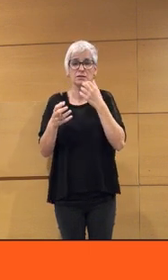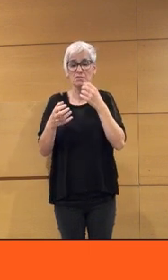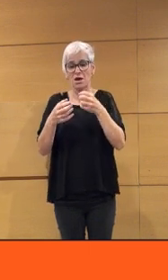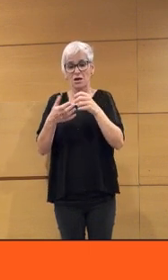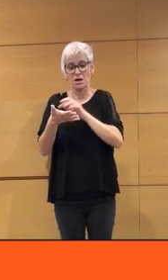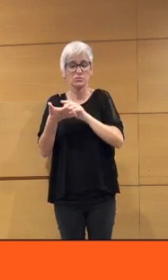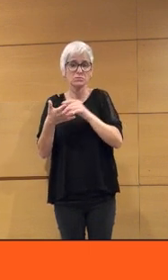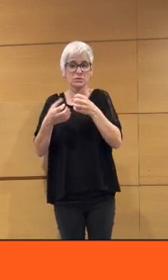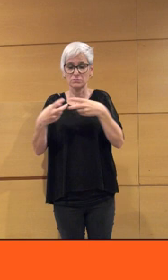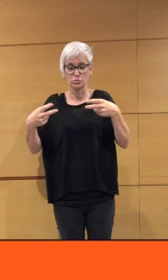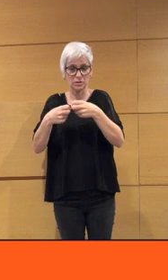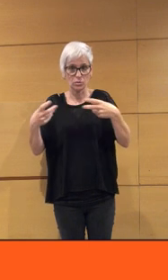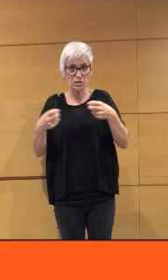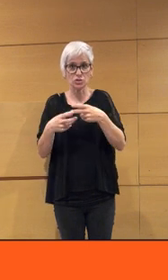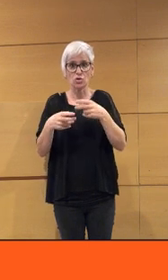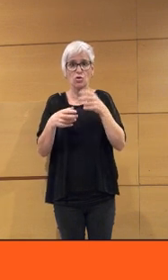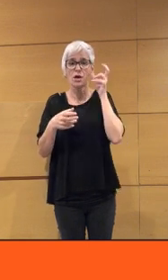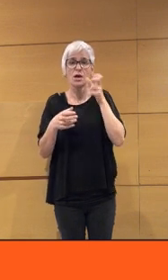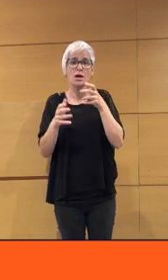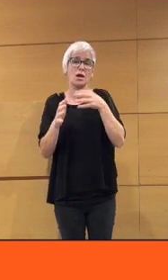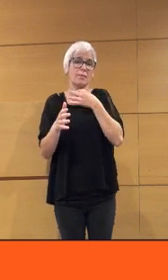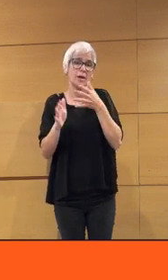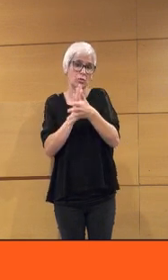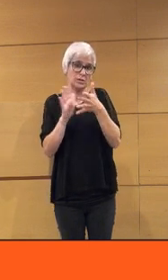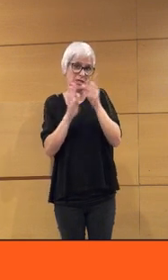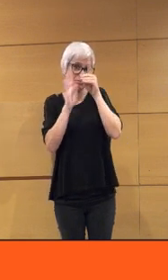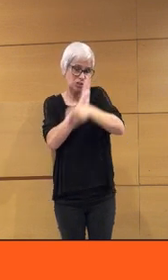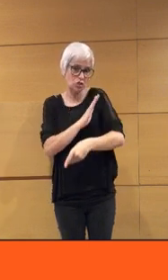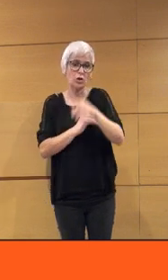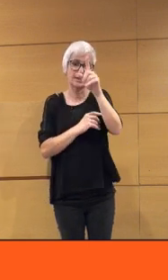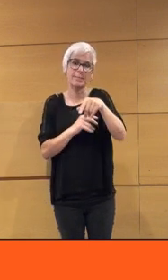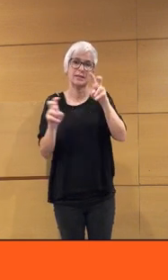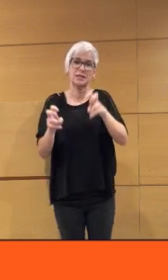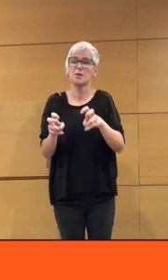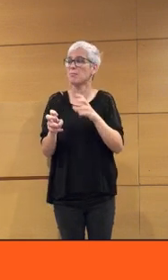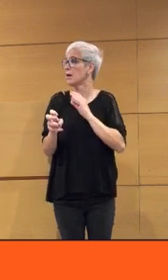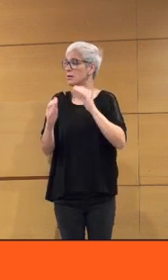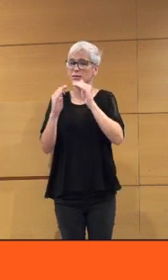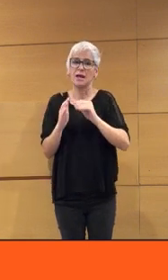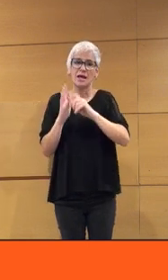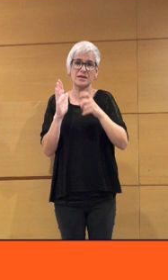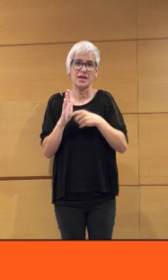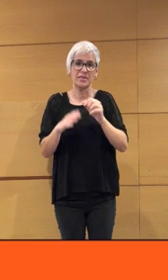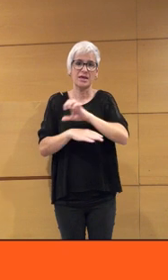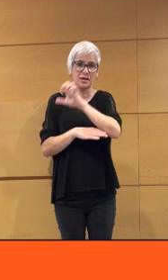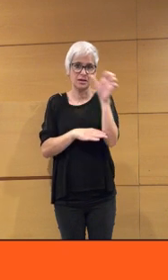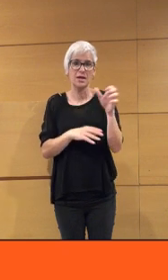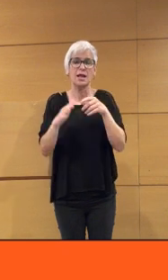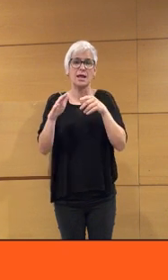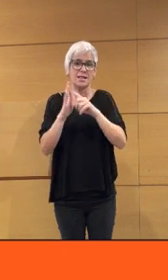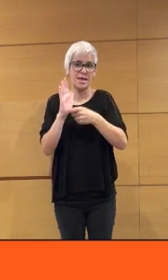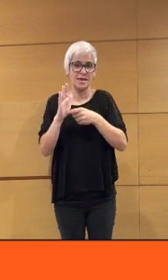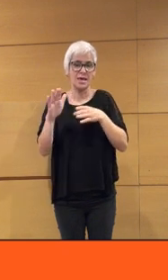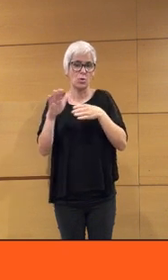subtitulació, etcètera, etcètera, i la European Accessibility Act, la llei europea